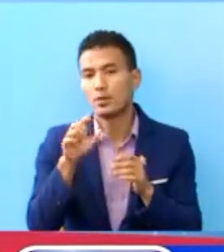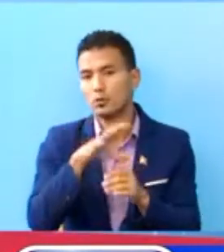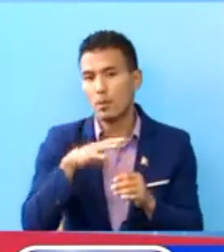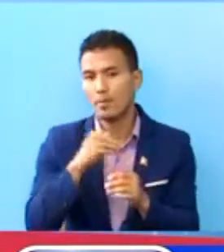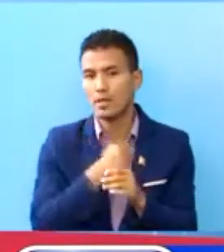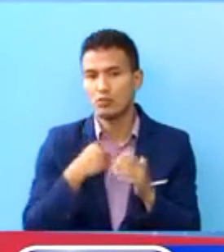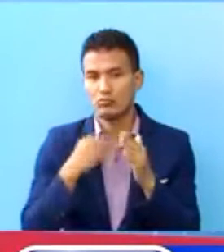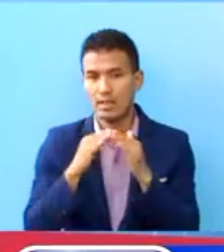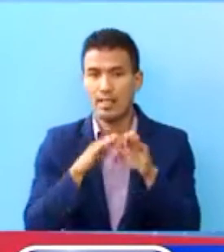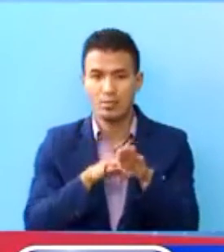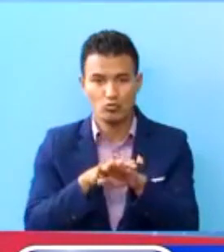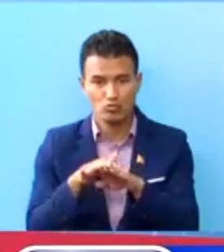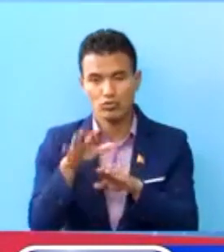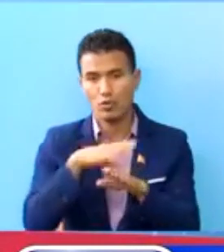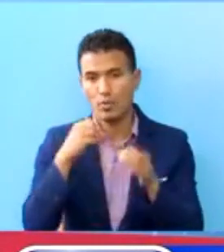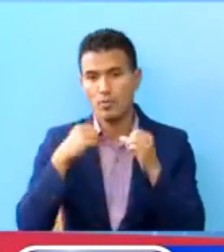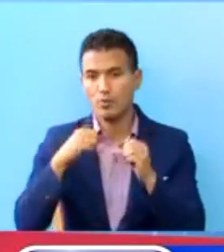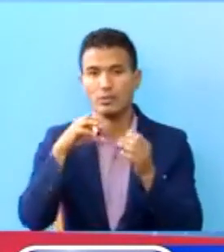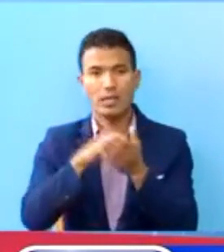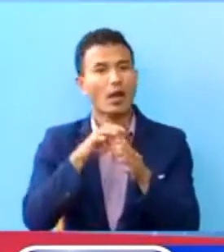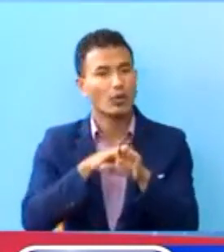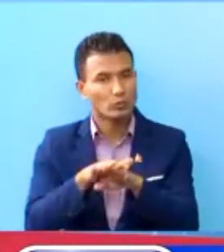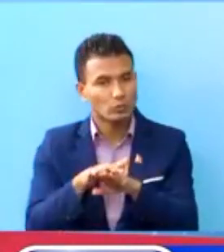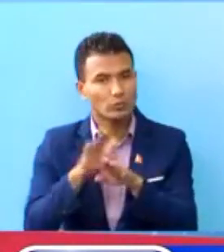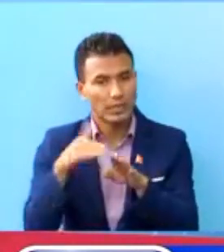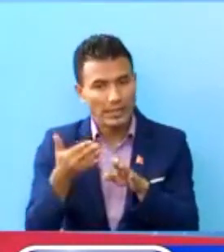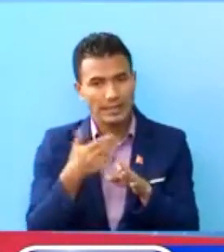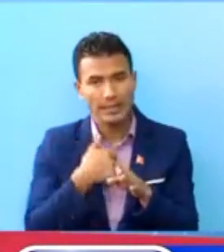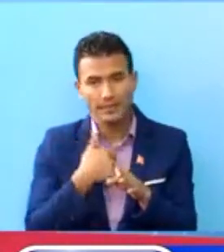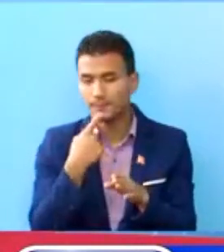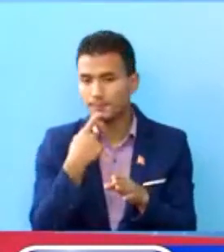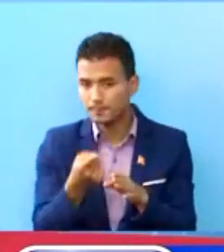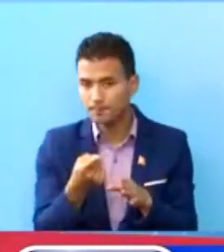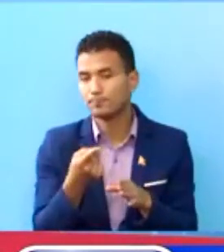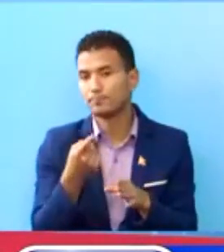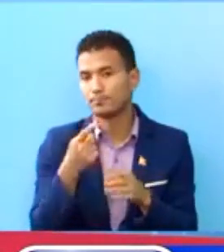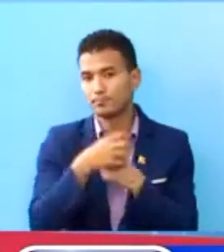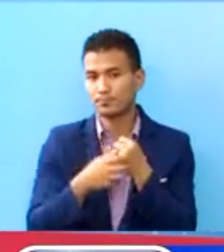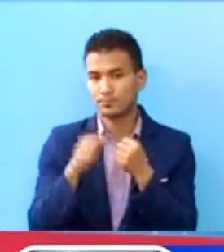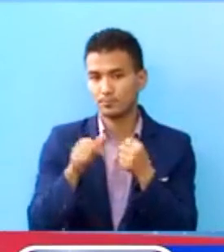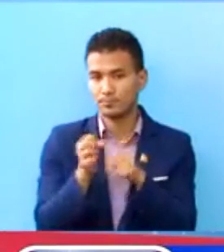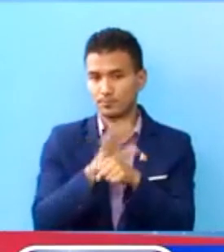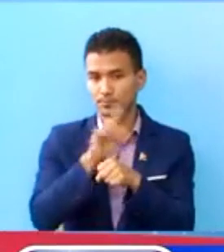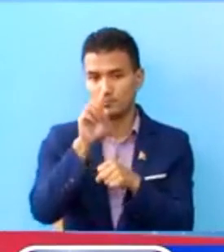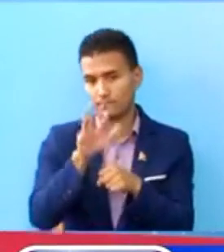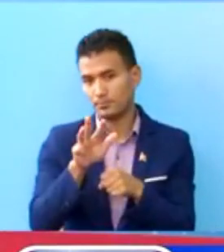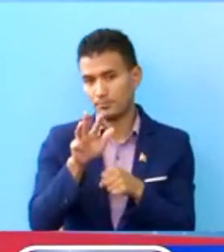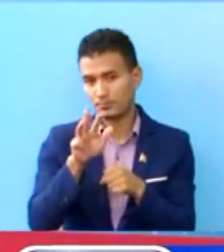सबै अस्पतालहरू र सबै प्रयोगशालाहरूलाई हामी भन्न चाहन्छौँ। देशमा हाल